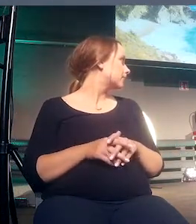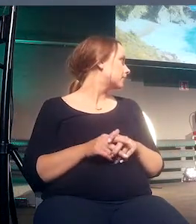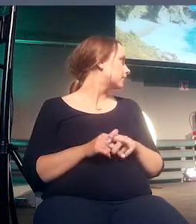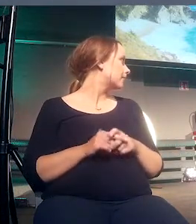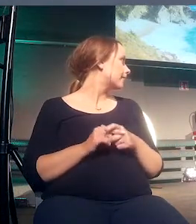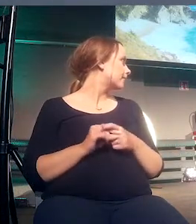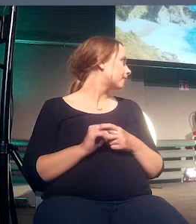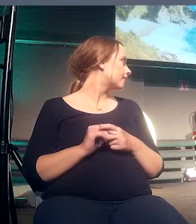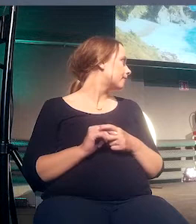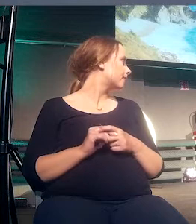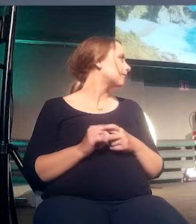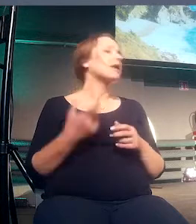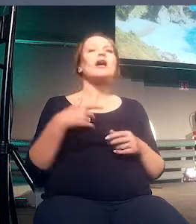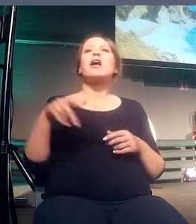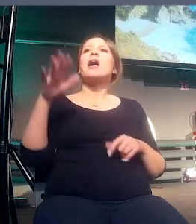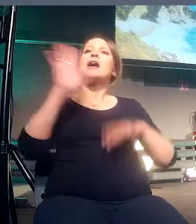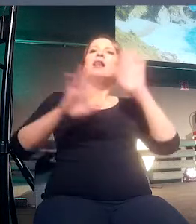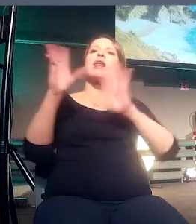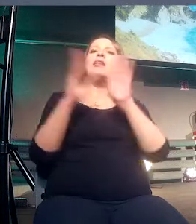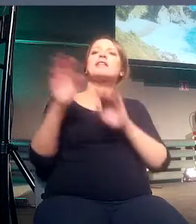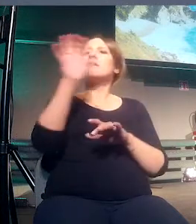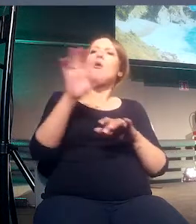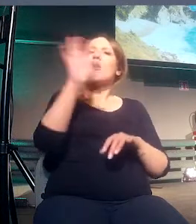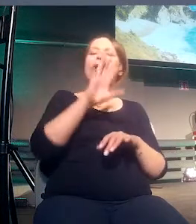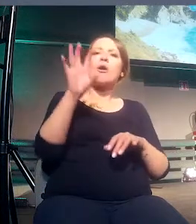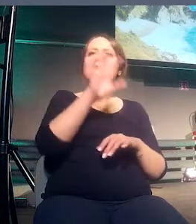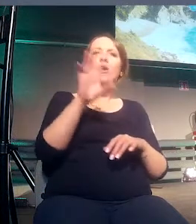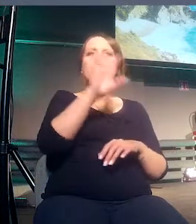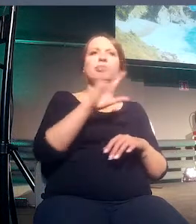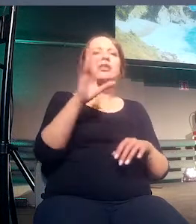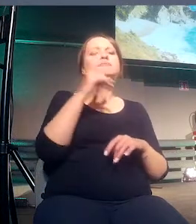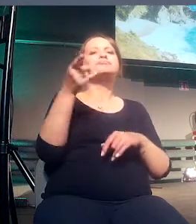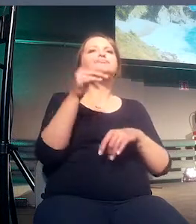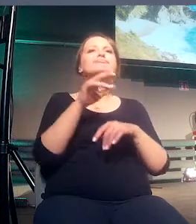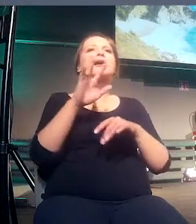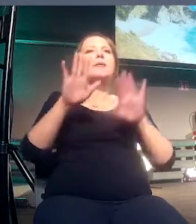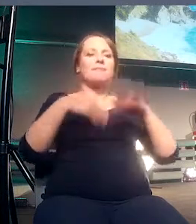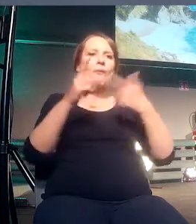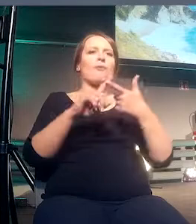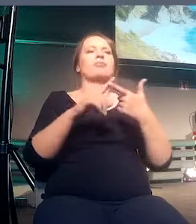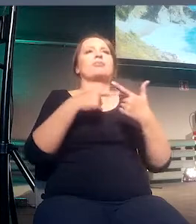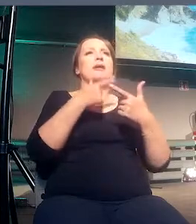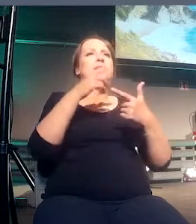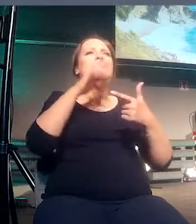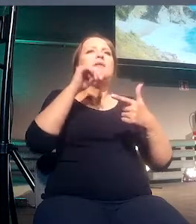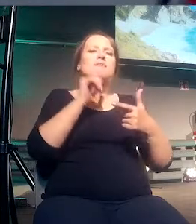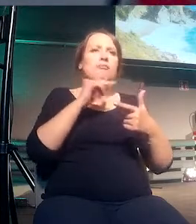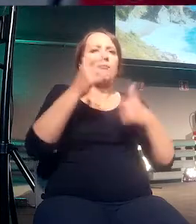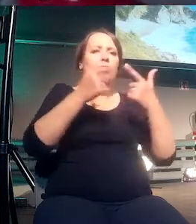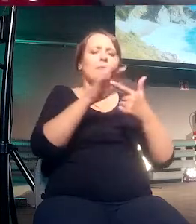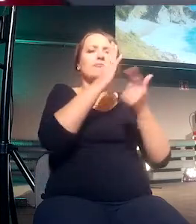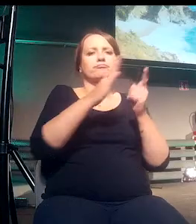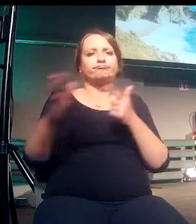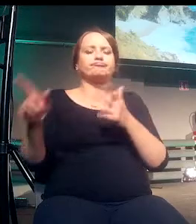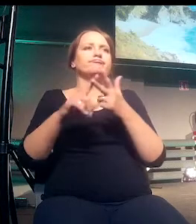oglądania tego projektu z klientem. Następnie zaczyna być wdrażany, następnie zaczyna być poprawiany i lądujemy